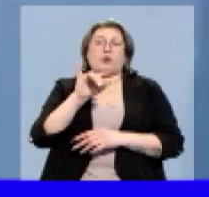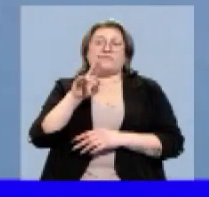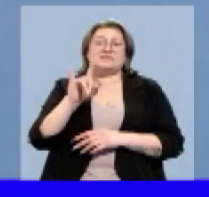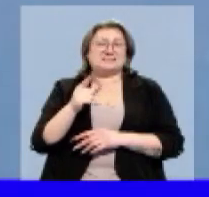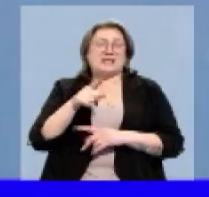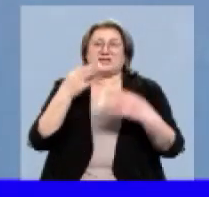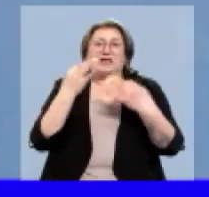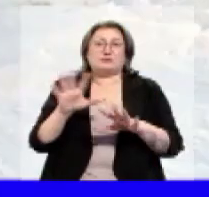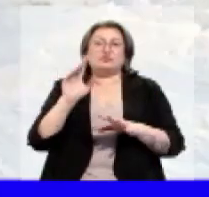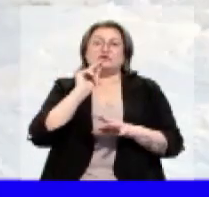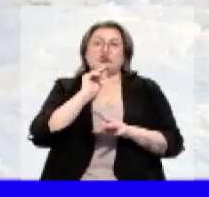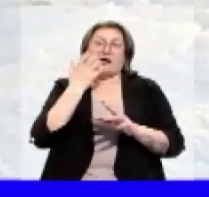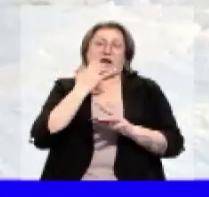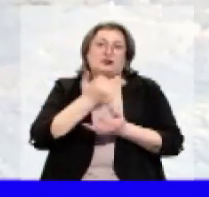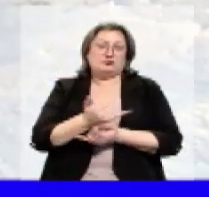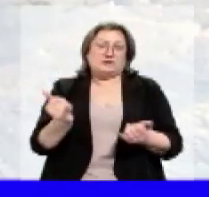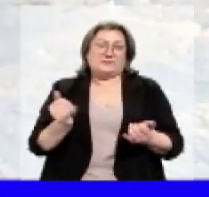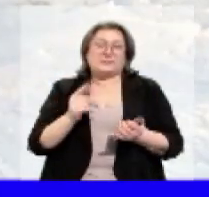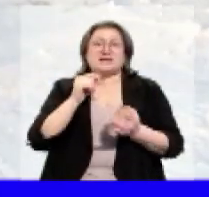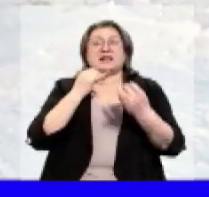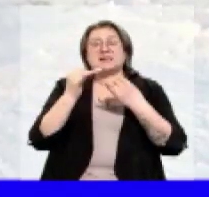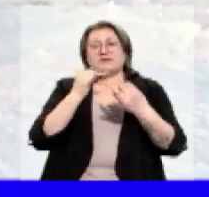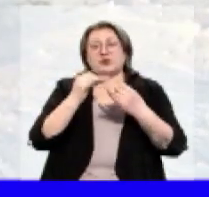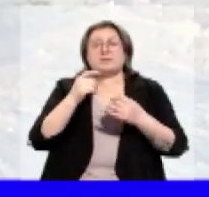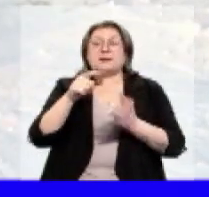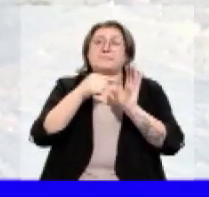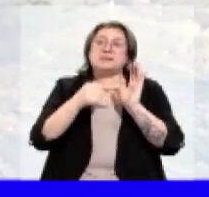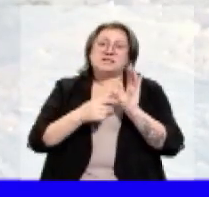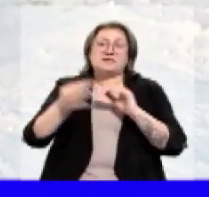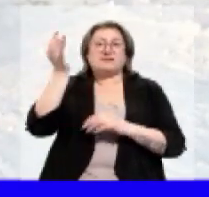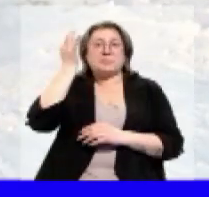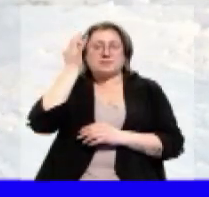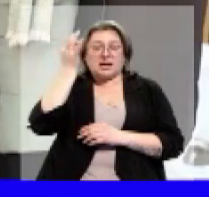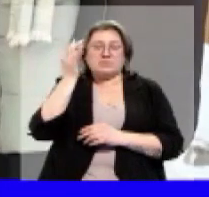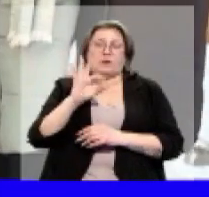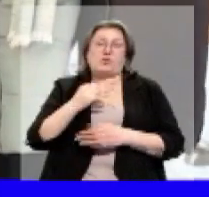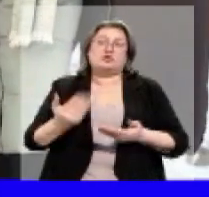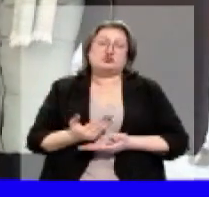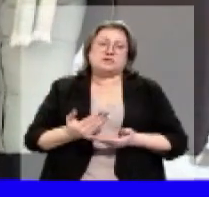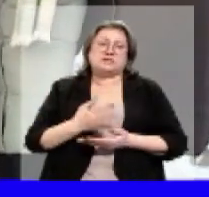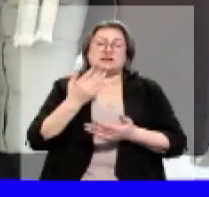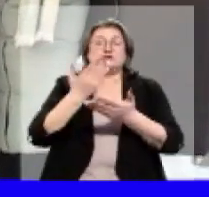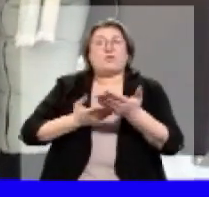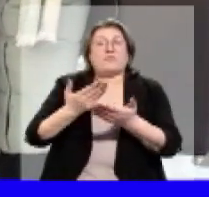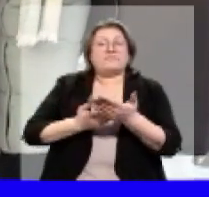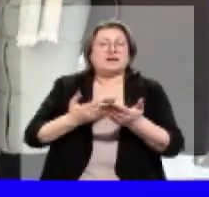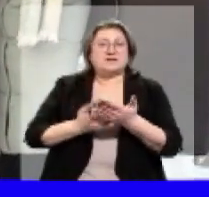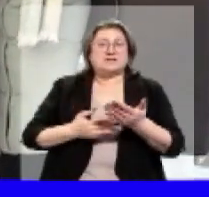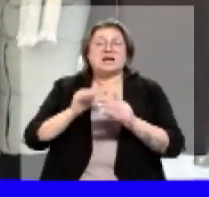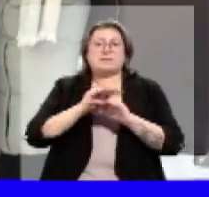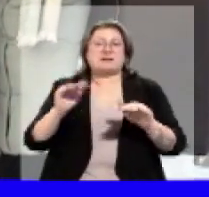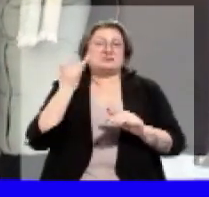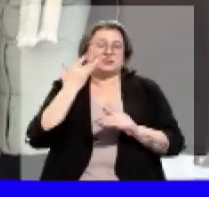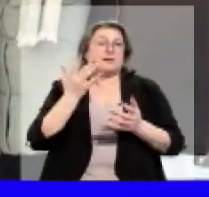не отпустит без чашечки горячего чая. За разговором она поделится воспоминаниями о жизни и советами, которым